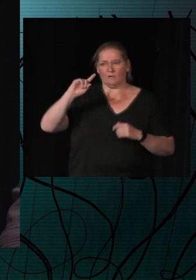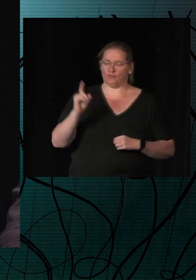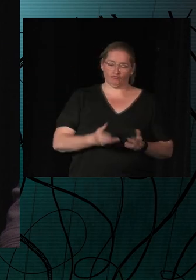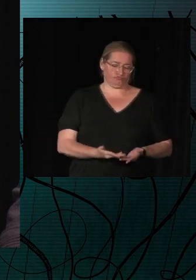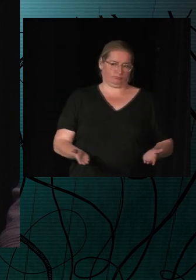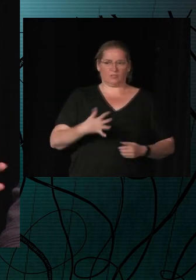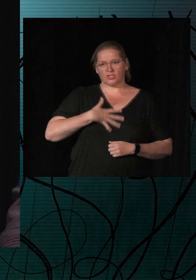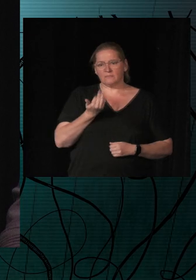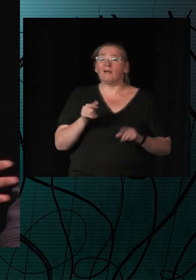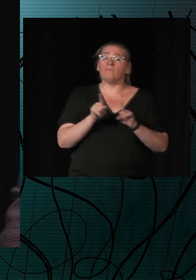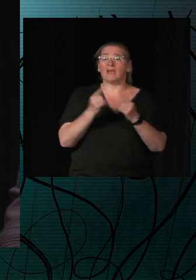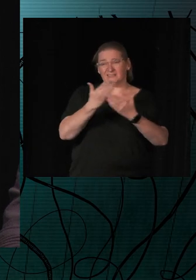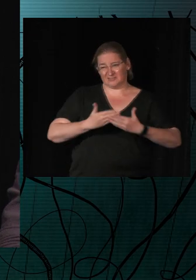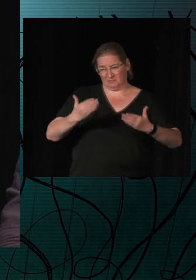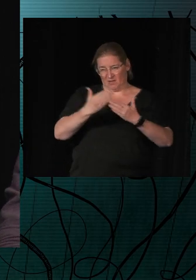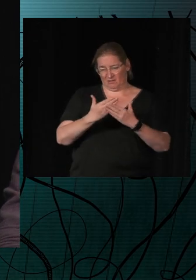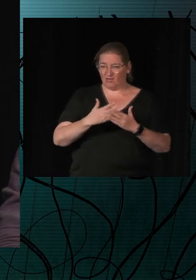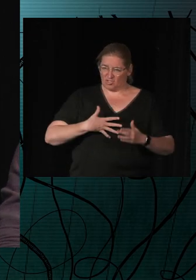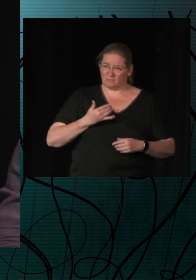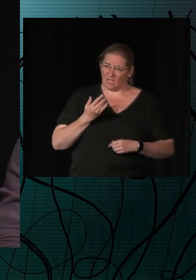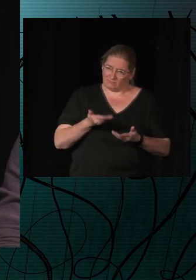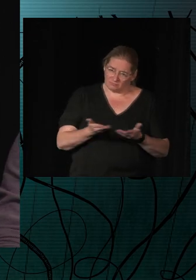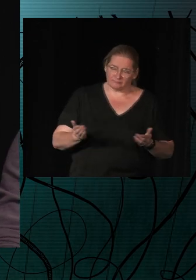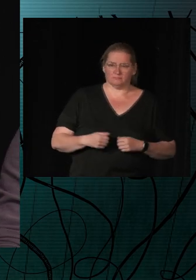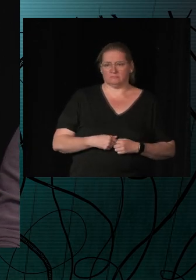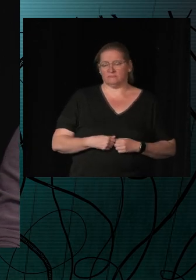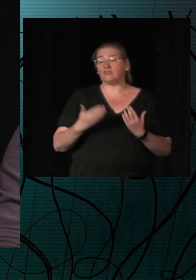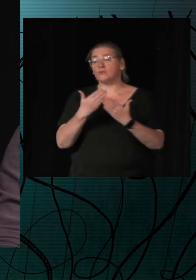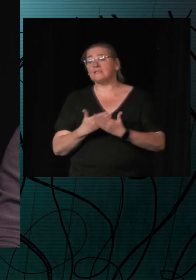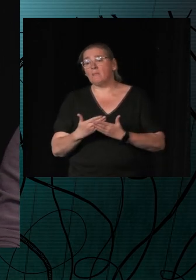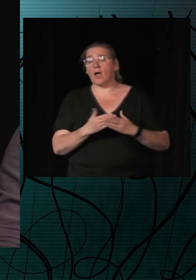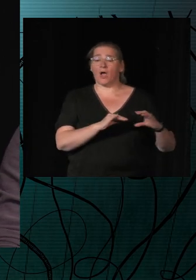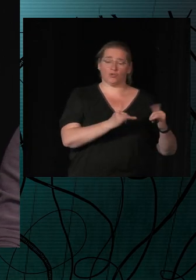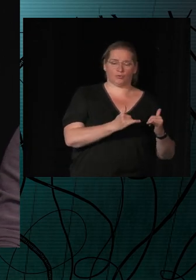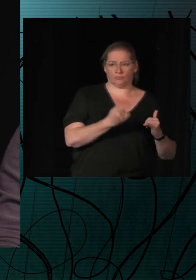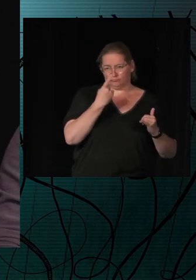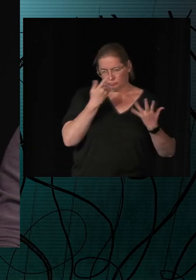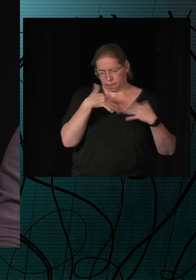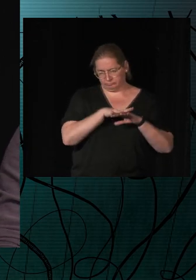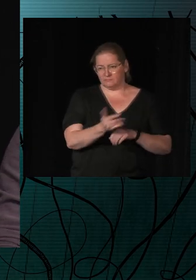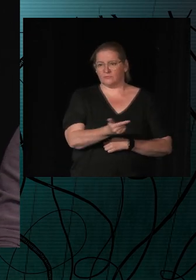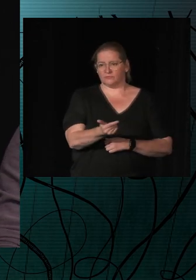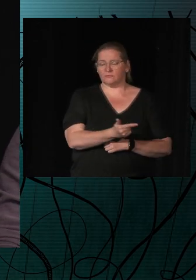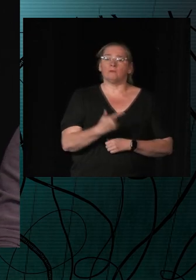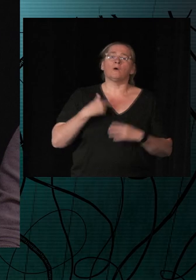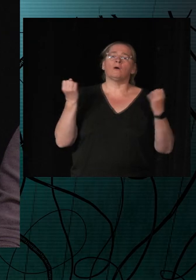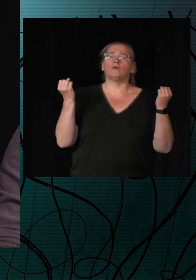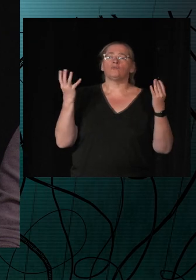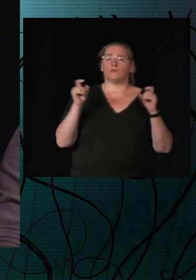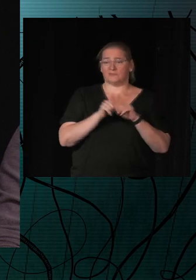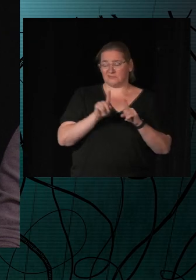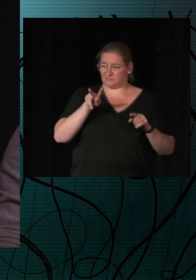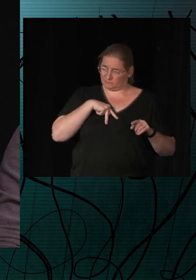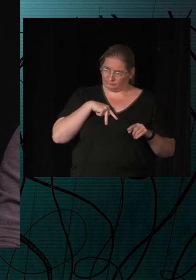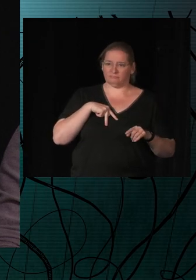terme de cinéma pour moi il y a une porosité clairement entre les deux de toute façon parce que je parle aussi pas mal d'ailleurs de cinéma d'horreur aussi sur